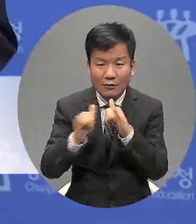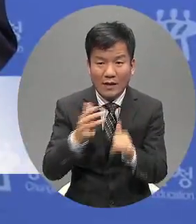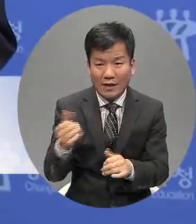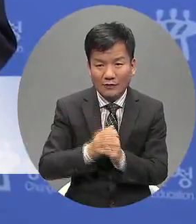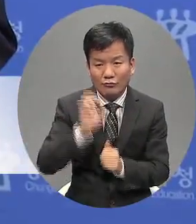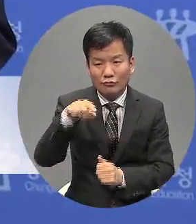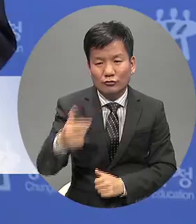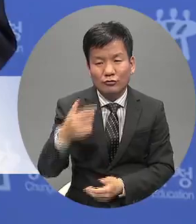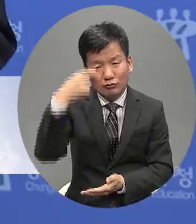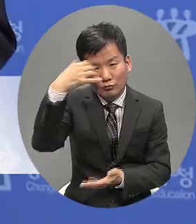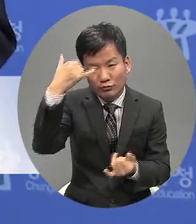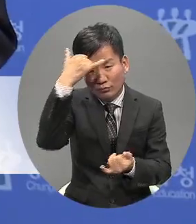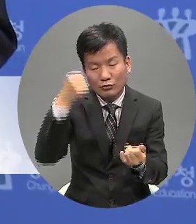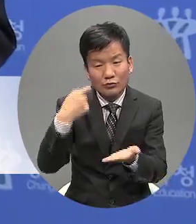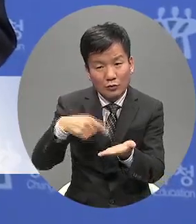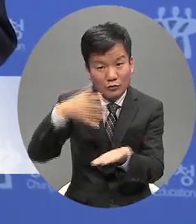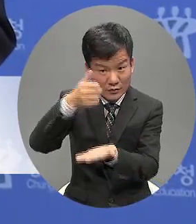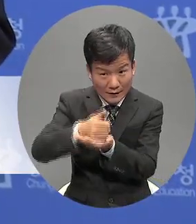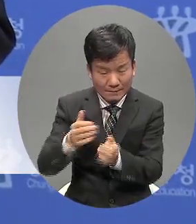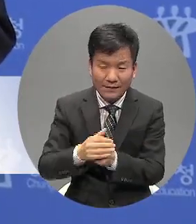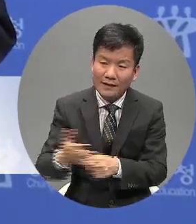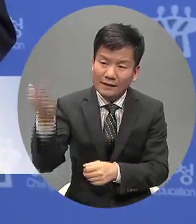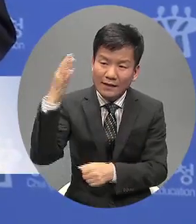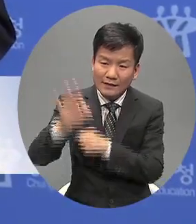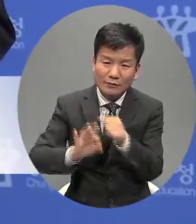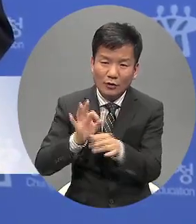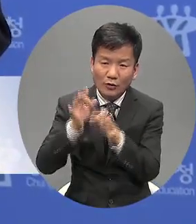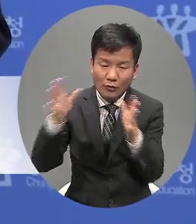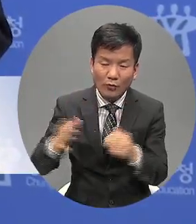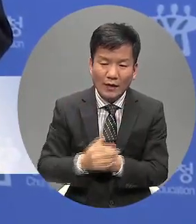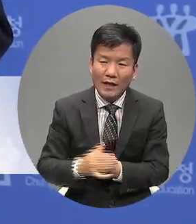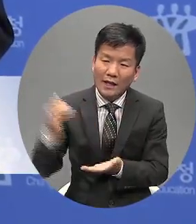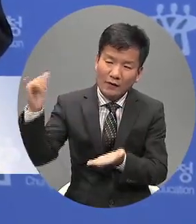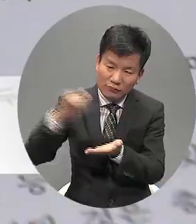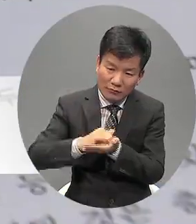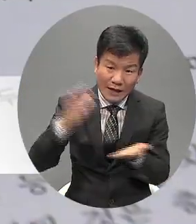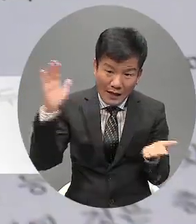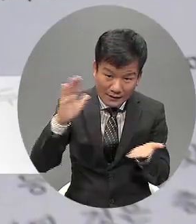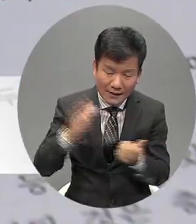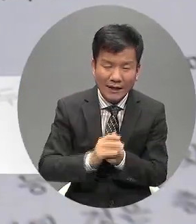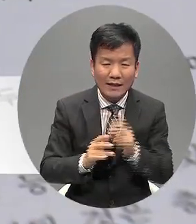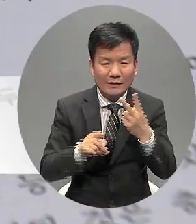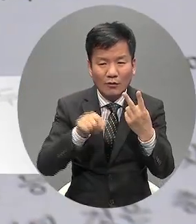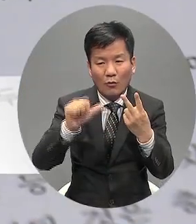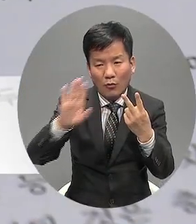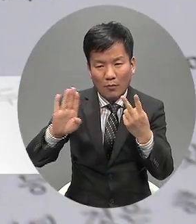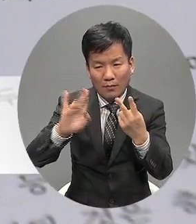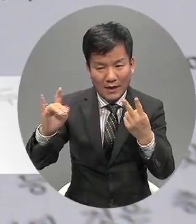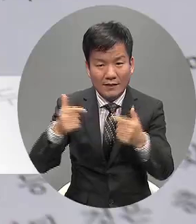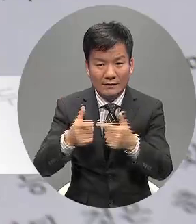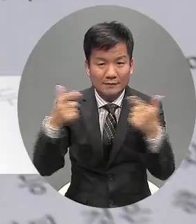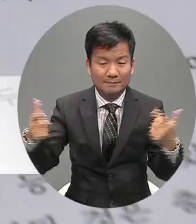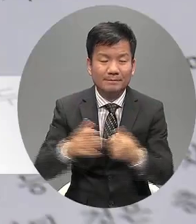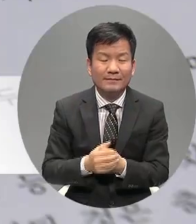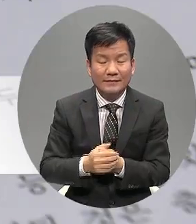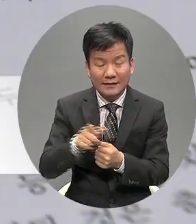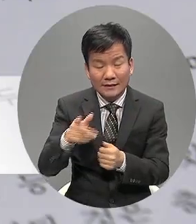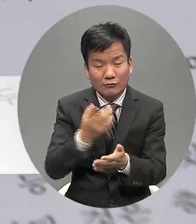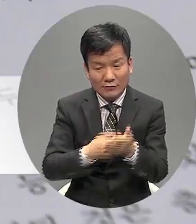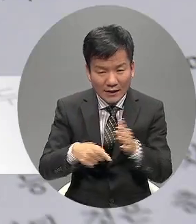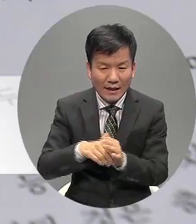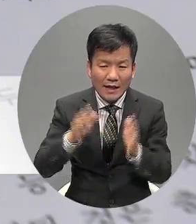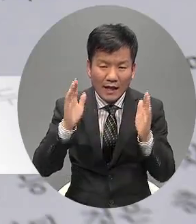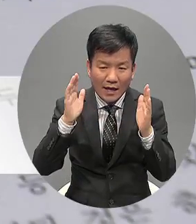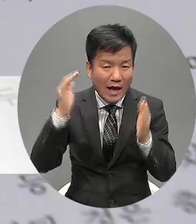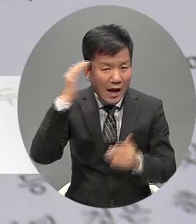연 윤건영 충북교육감은 지난 10년간 도내 이주 배경 학생이 2.5배 늘었다며 이들을 위한